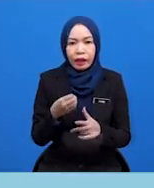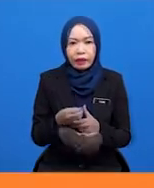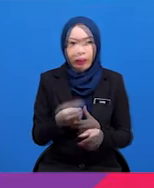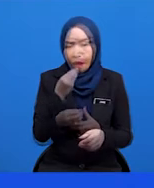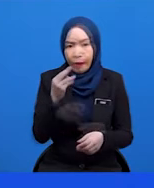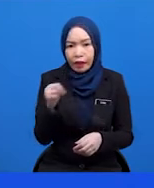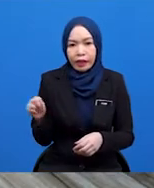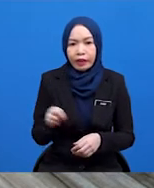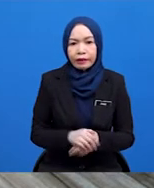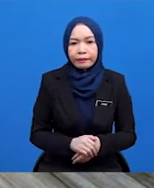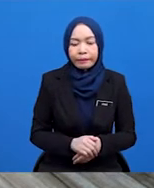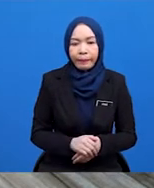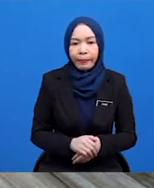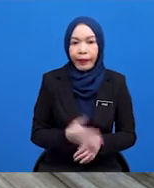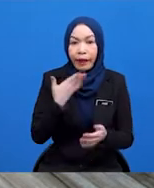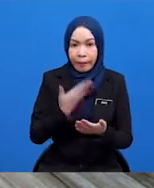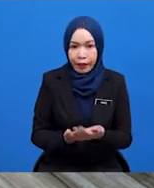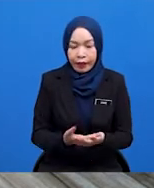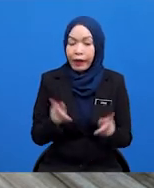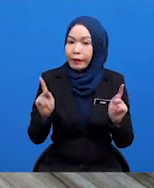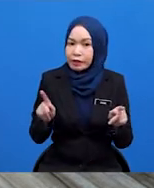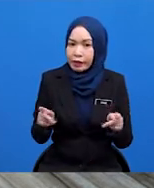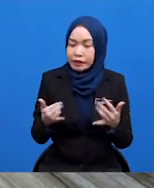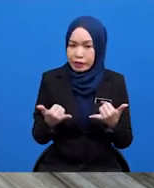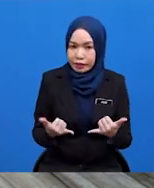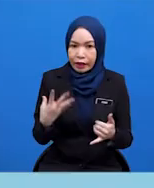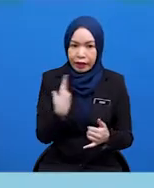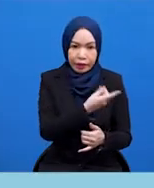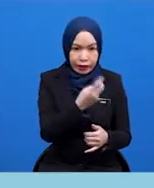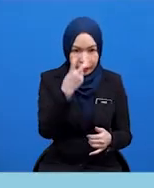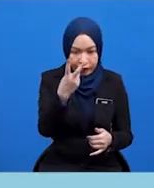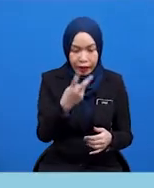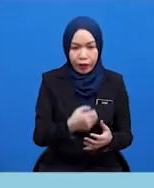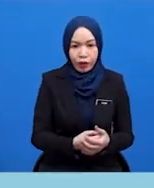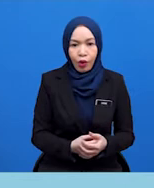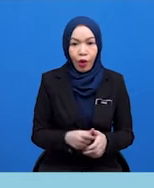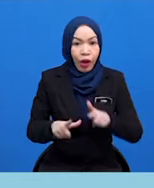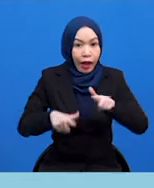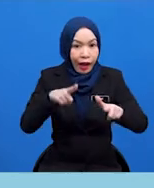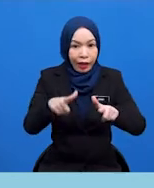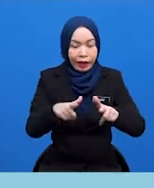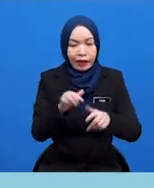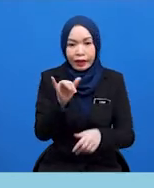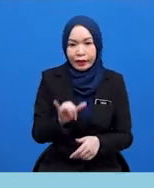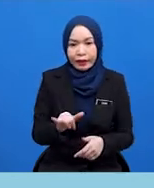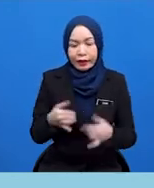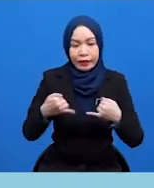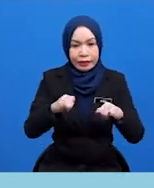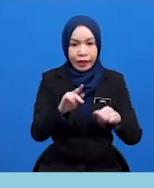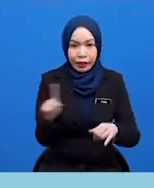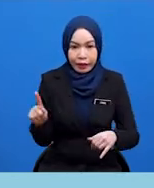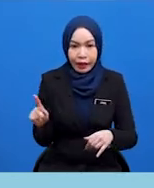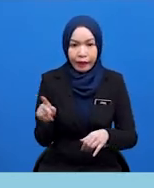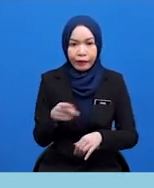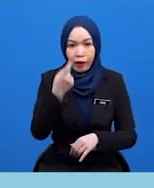perlindungan. Baiklah para pelajar, sekarang kita lihat pula langkah-langkah yang dijalankan